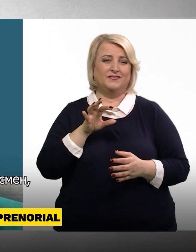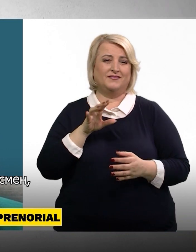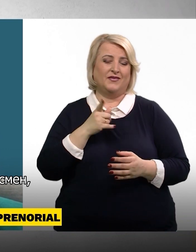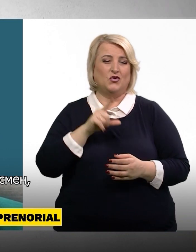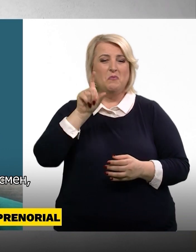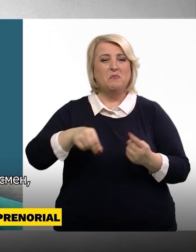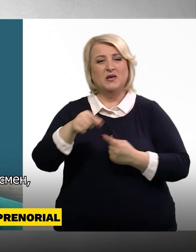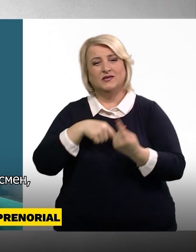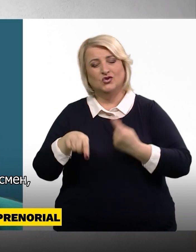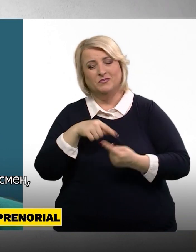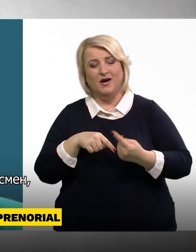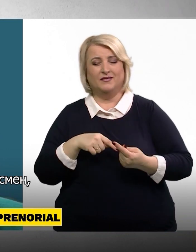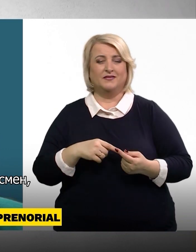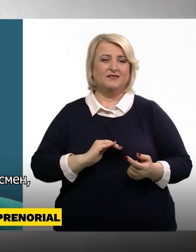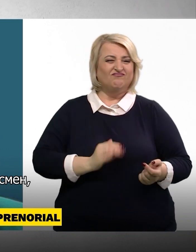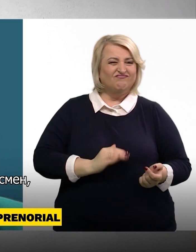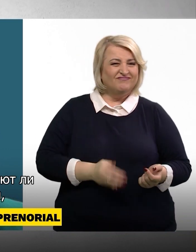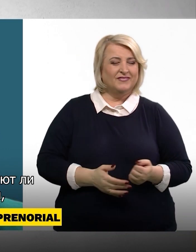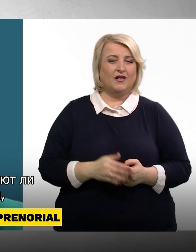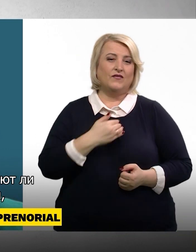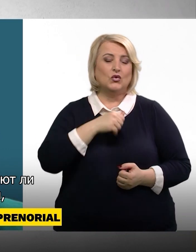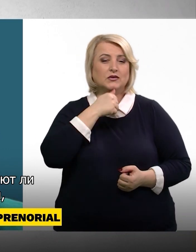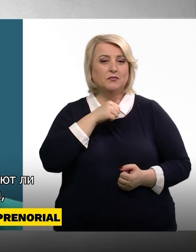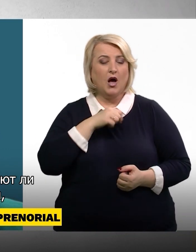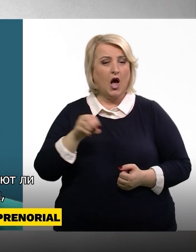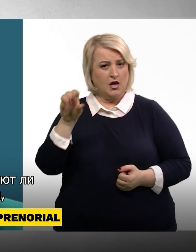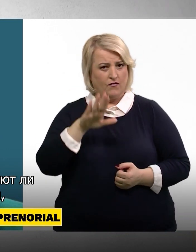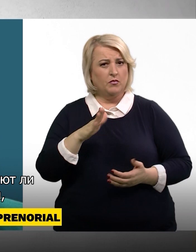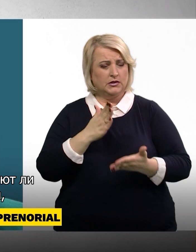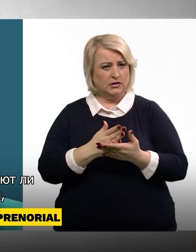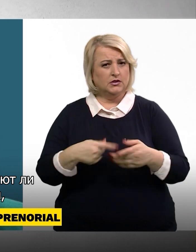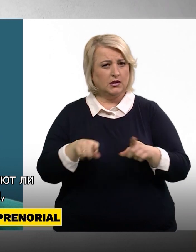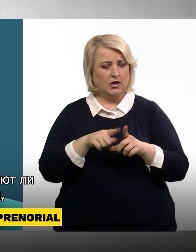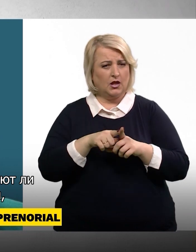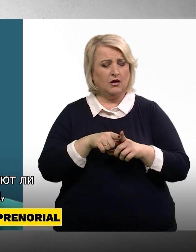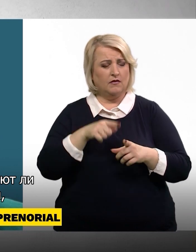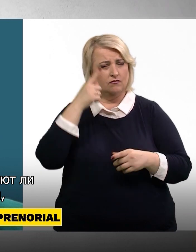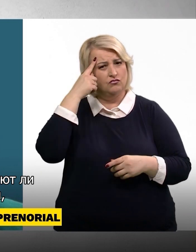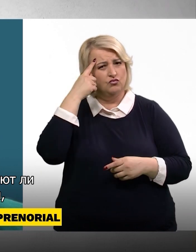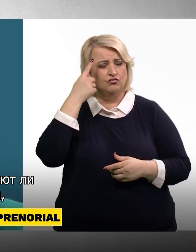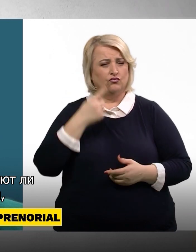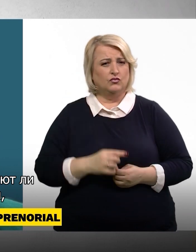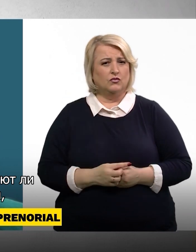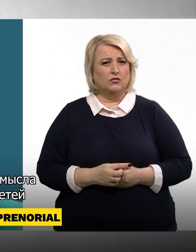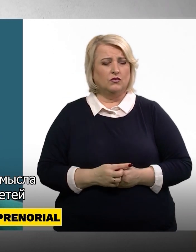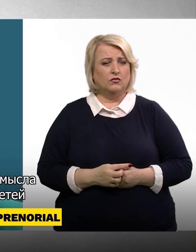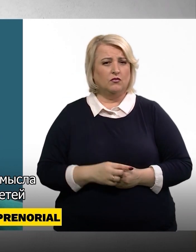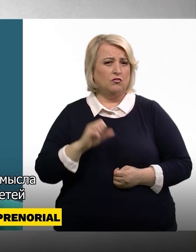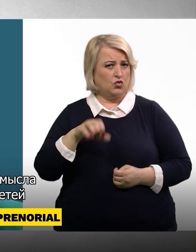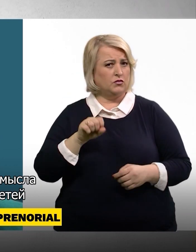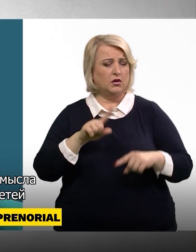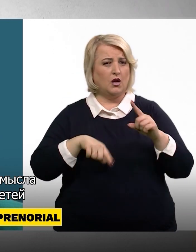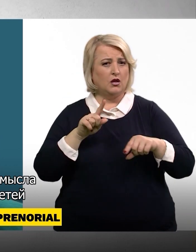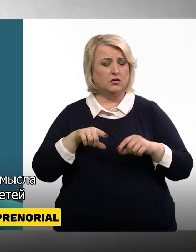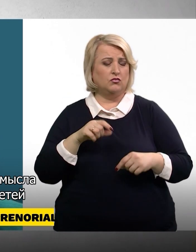de afaceri, businessman sau antreprenor și vreau să testez, oare în Europa sunt astfel de credințe și